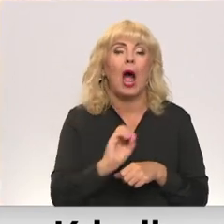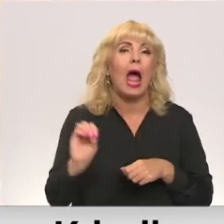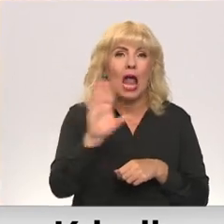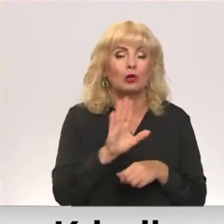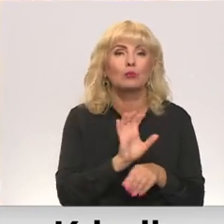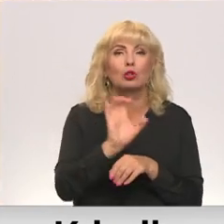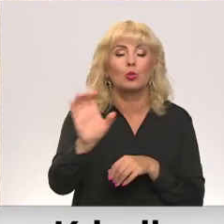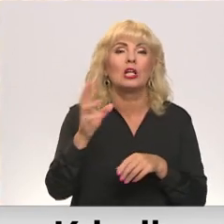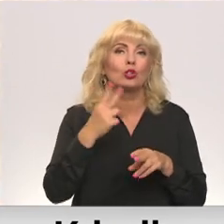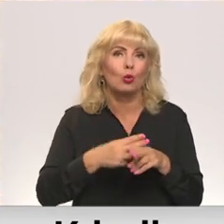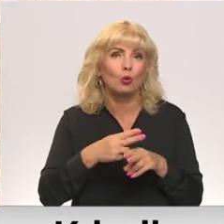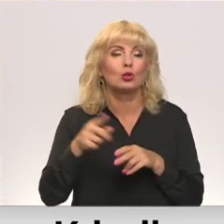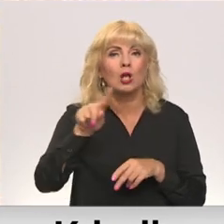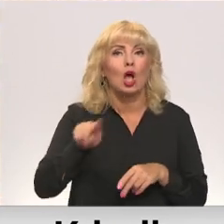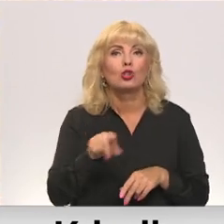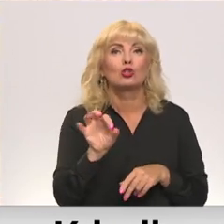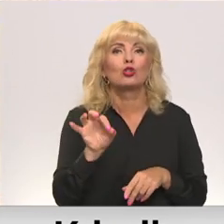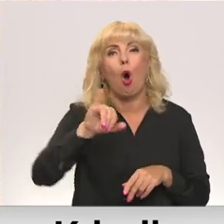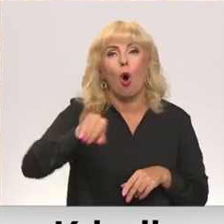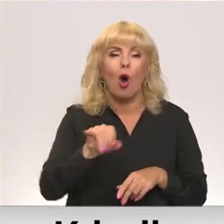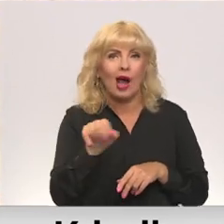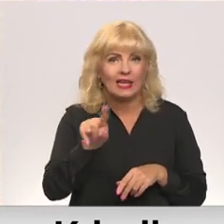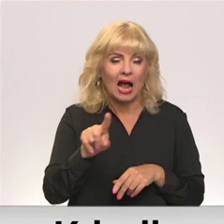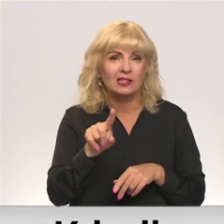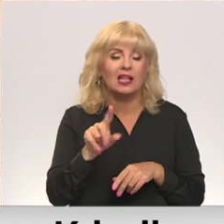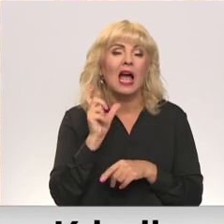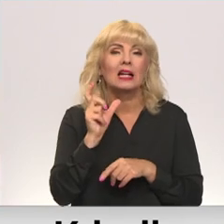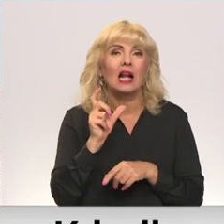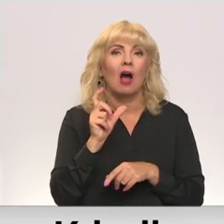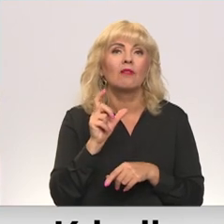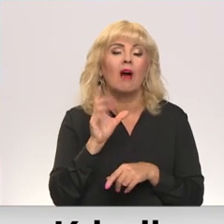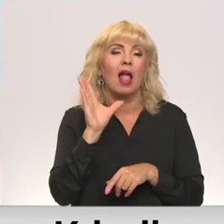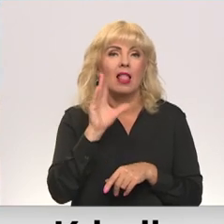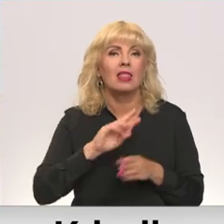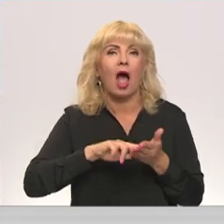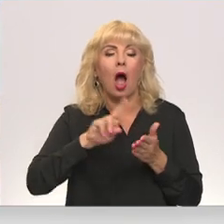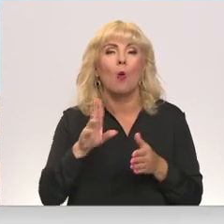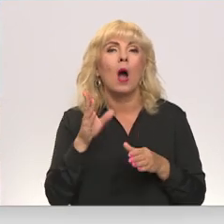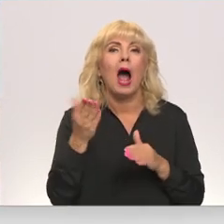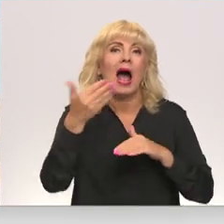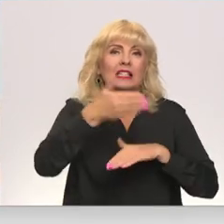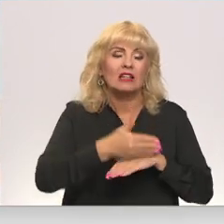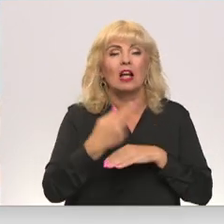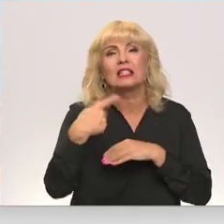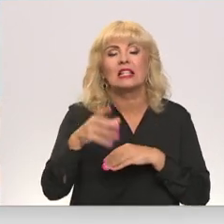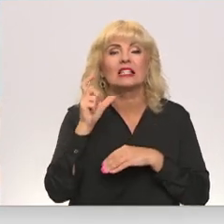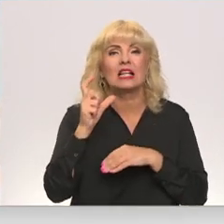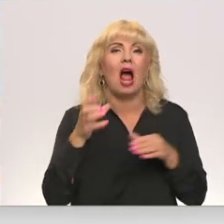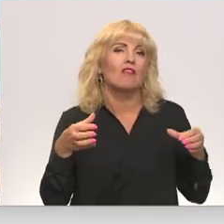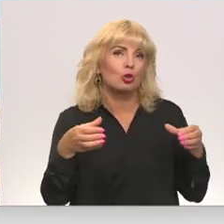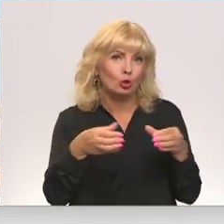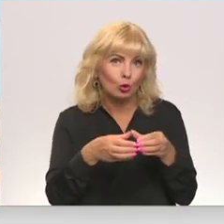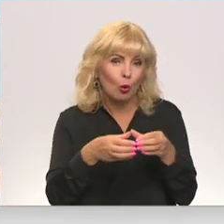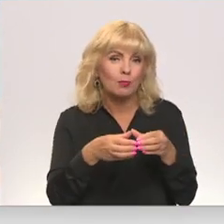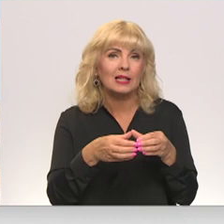sūtīts cukurs un soja. Šīs te kravas ir ļāvušas aizvietot citas kravu grupas, kuras mums ir